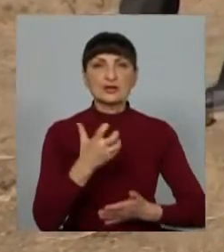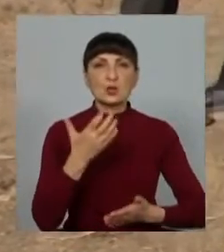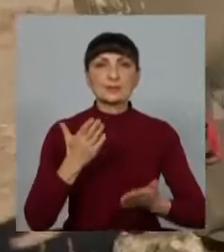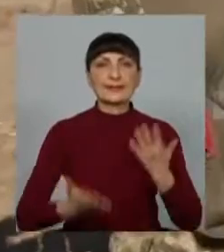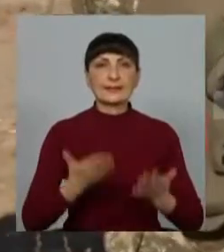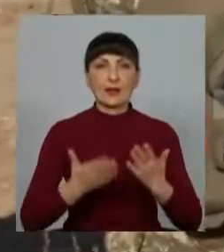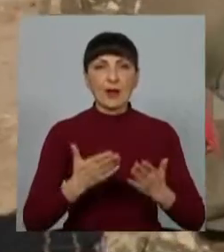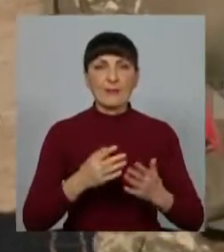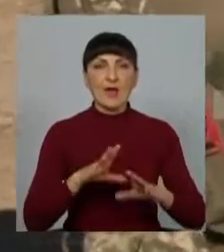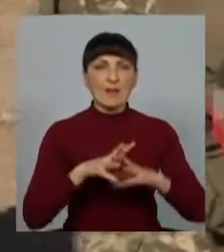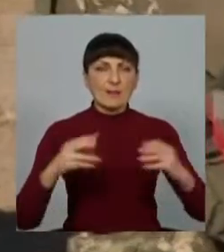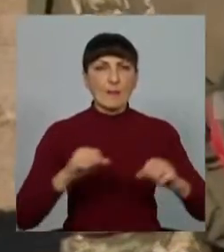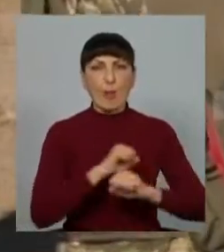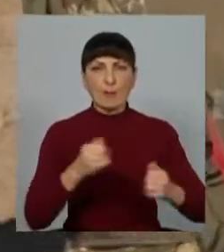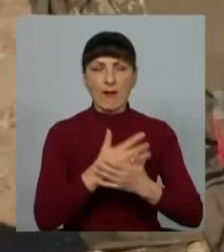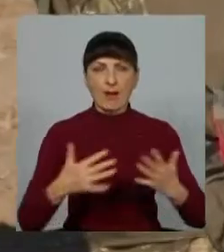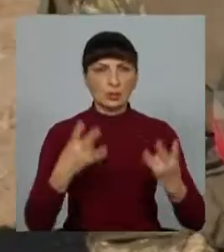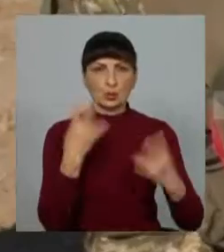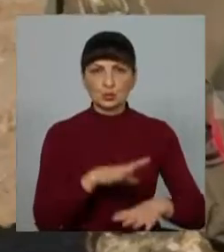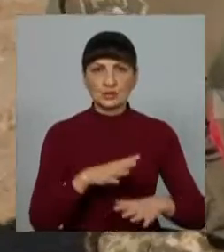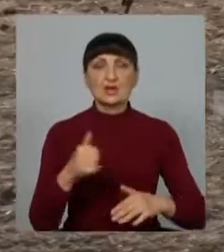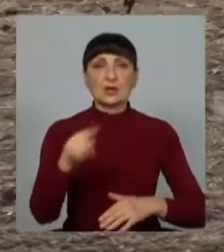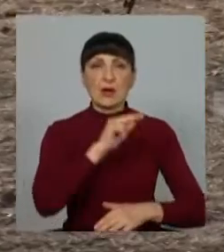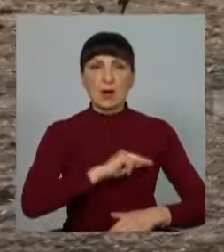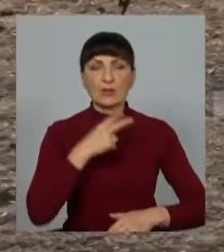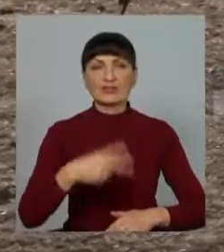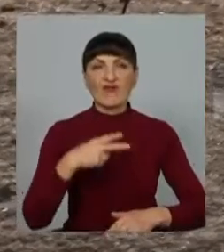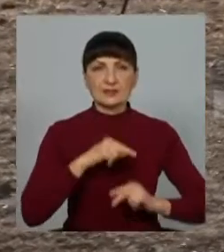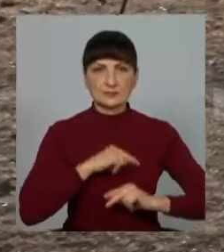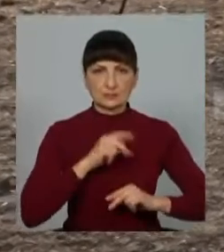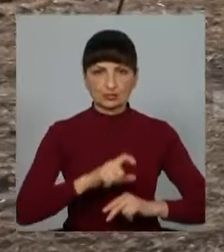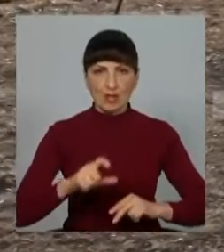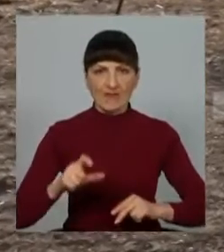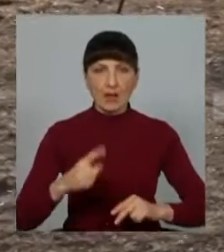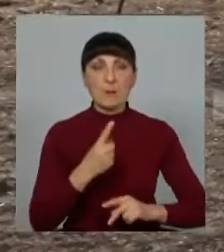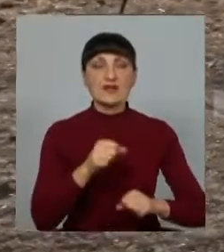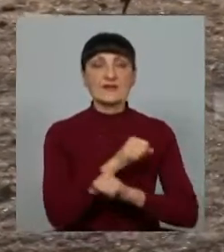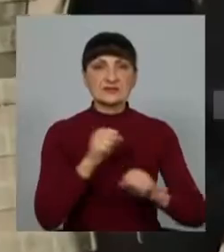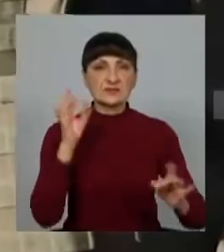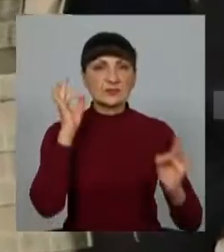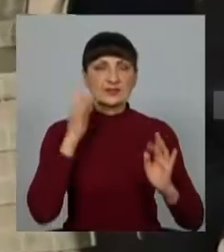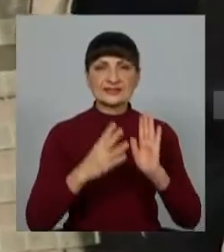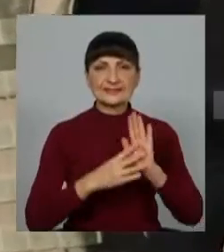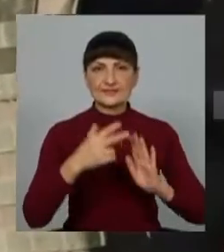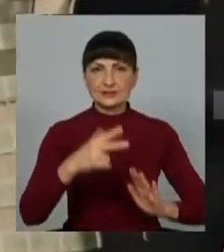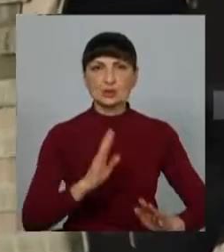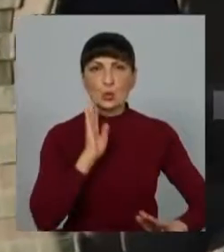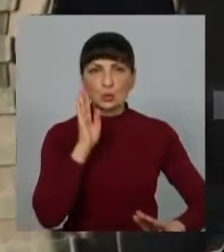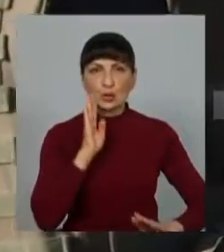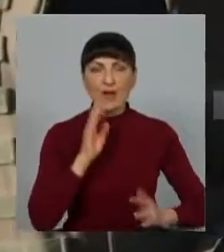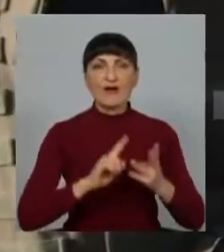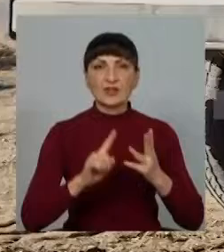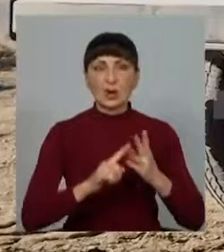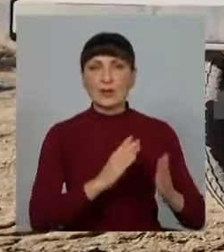500 килограмм непригодных боеприпасов. В опасной зоне сейчас работает 20 сотрудников. Отметим, что первый взрыв прогремел примерно в 9:30 утра,